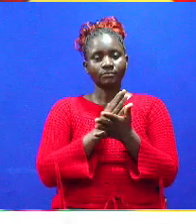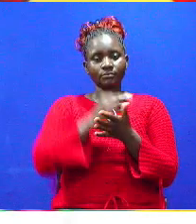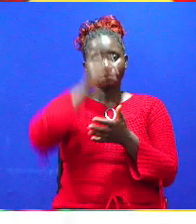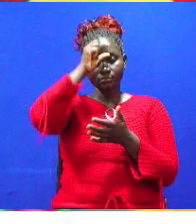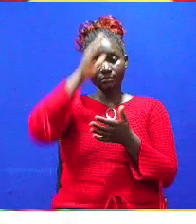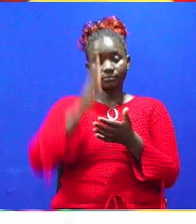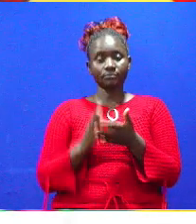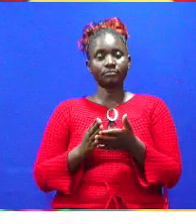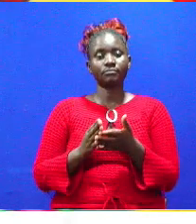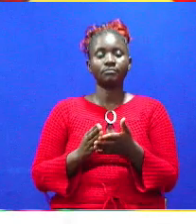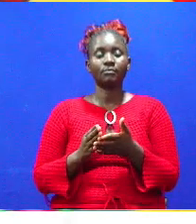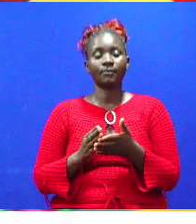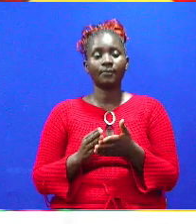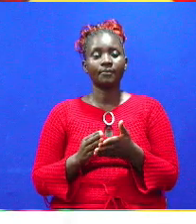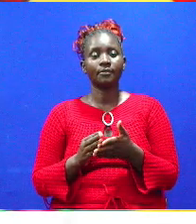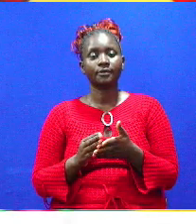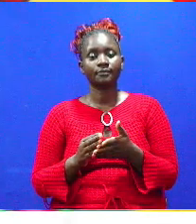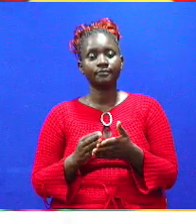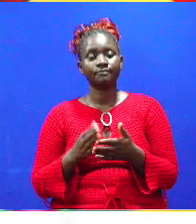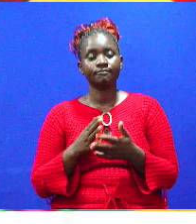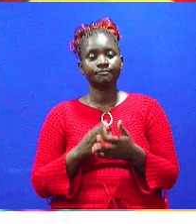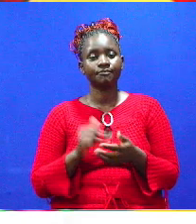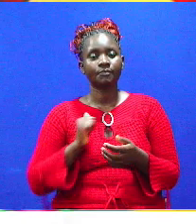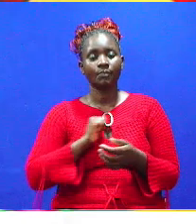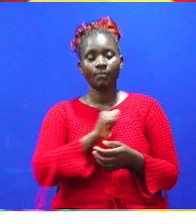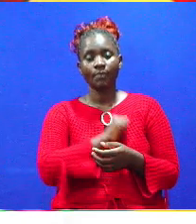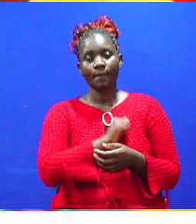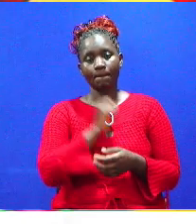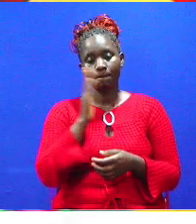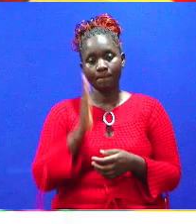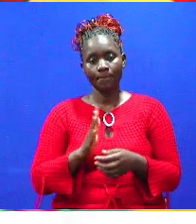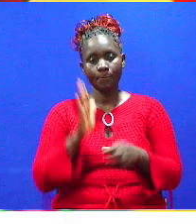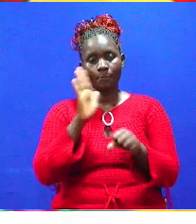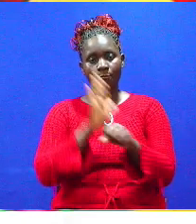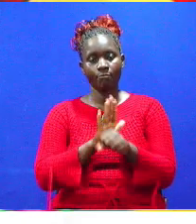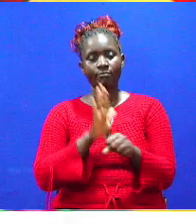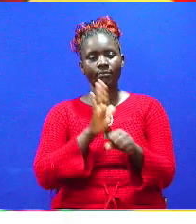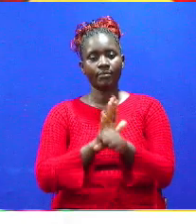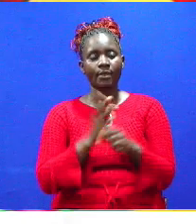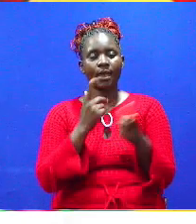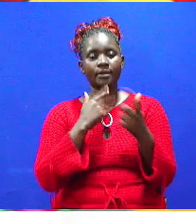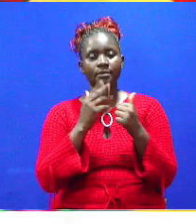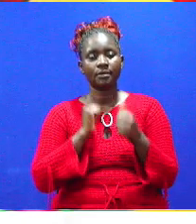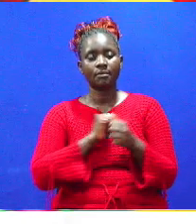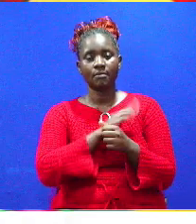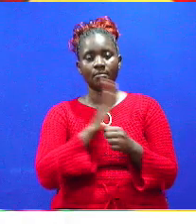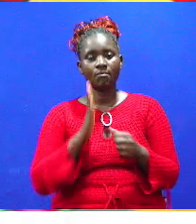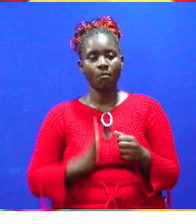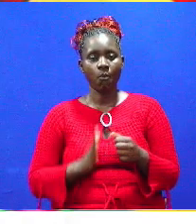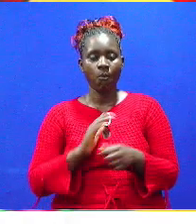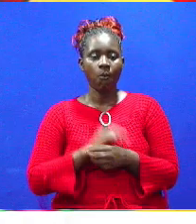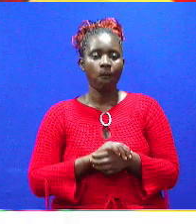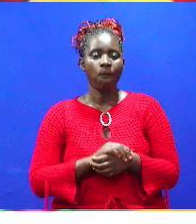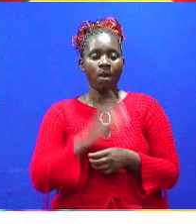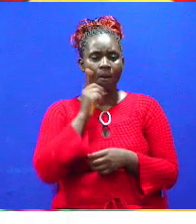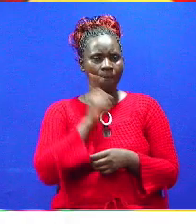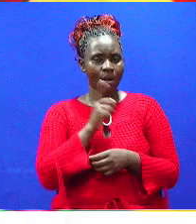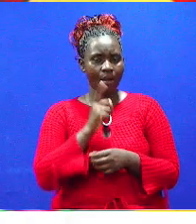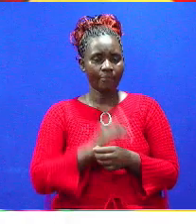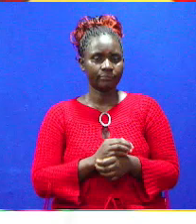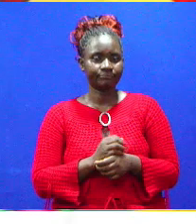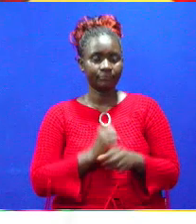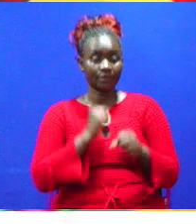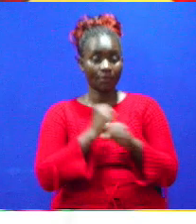amos nyaribo na bwe go omo seneta se abanke bako tabaningo omo seneta anyaleko babako kugikili obo koreli